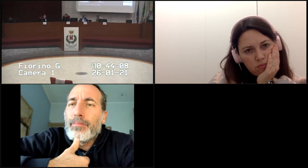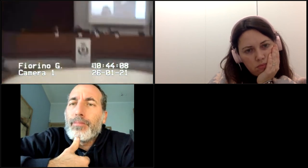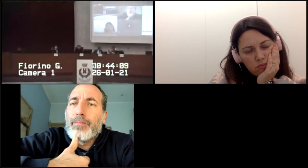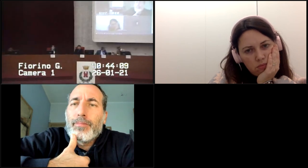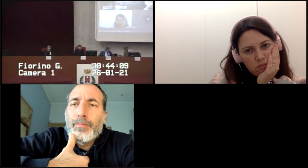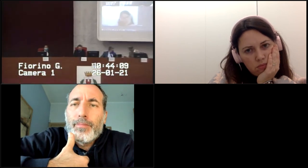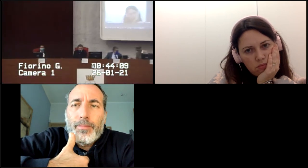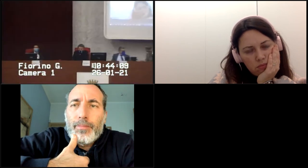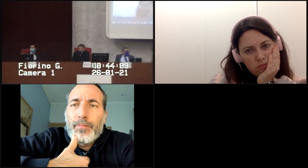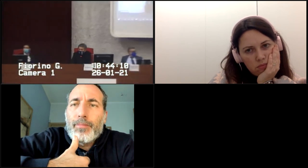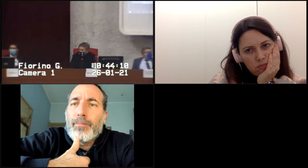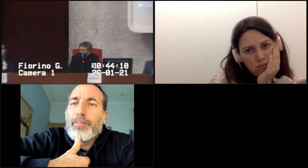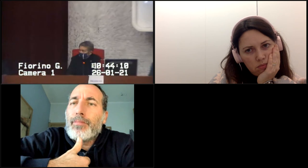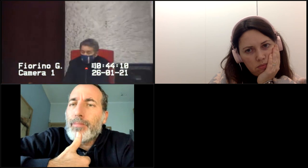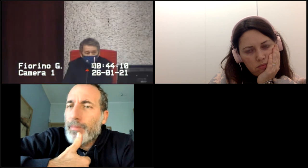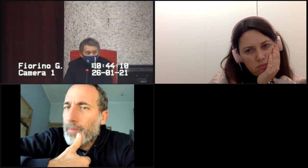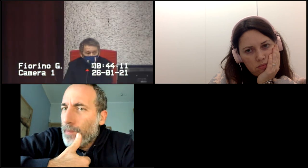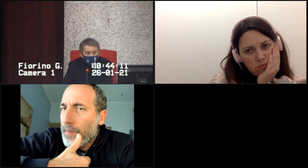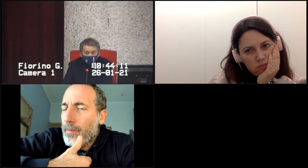Ci sono altri interventi?